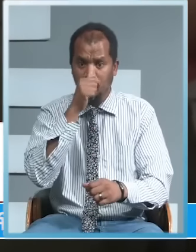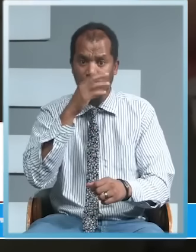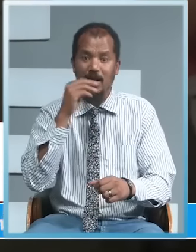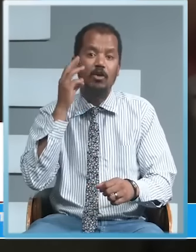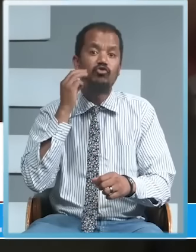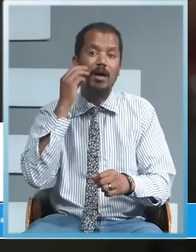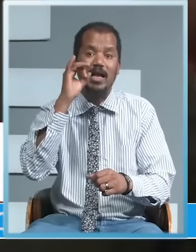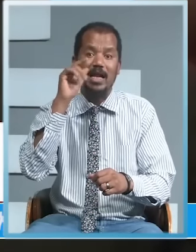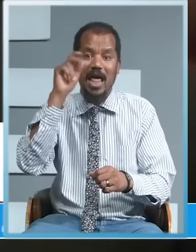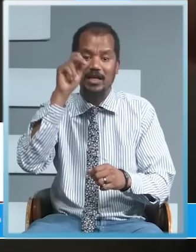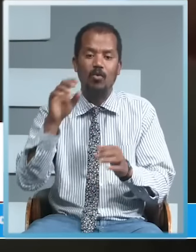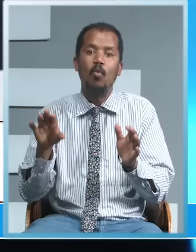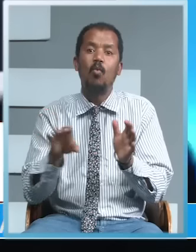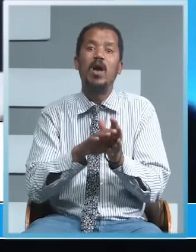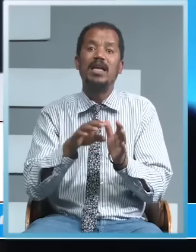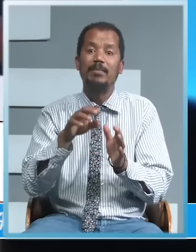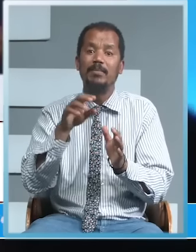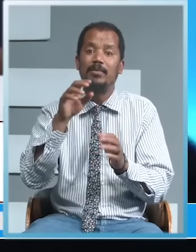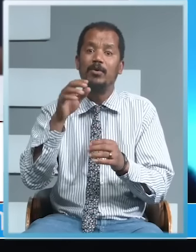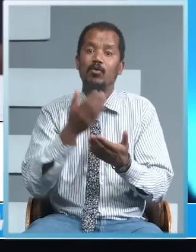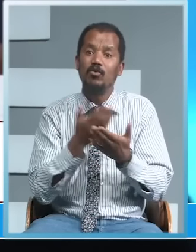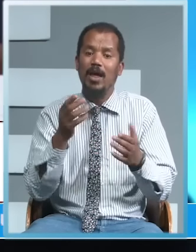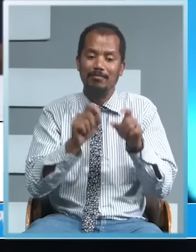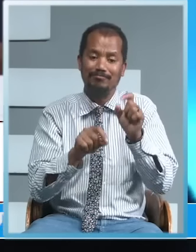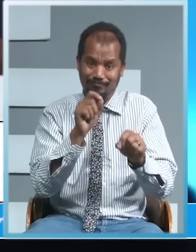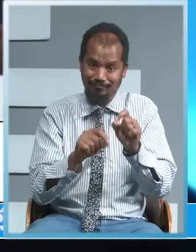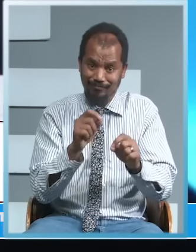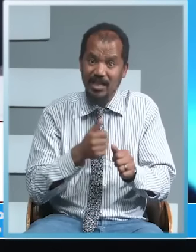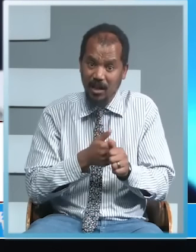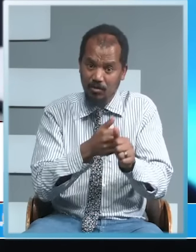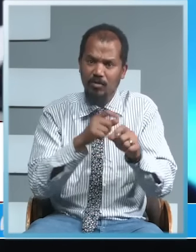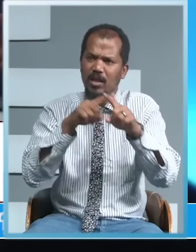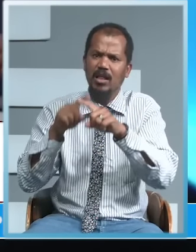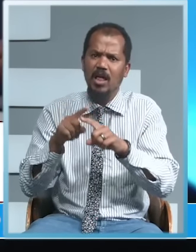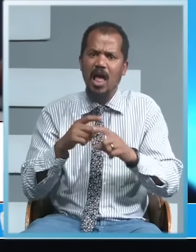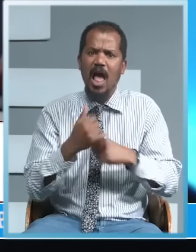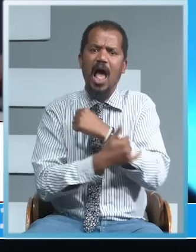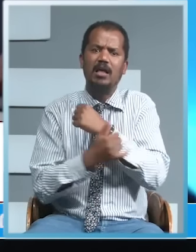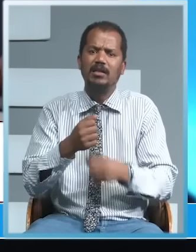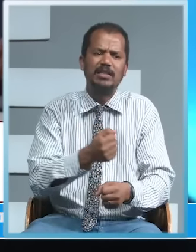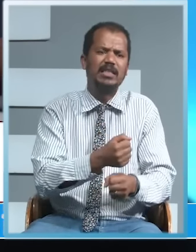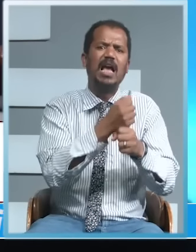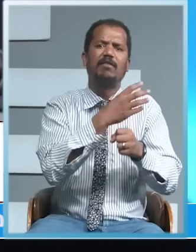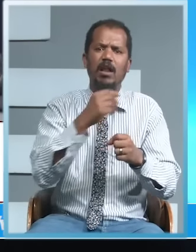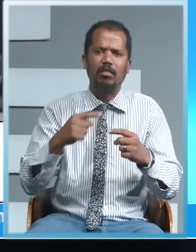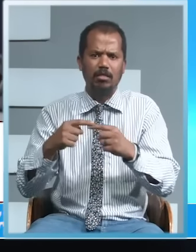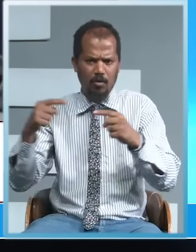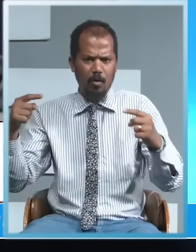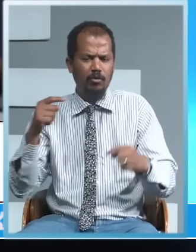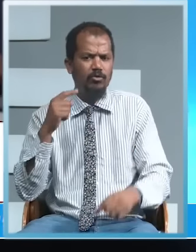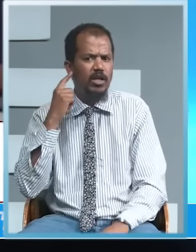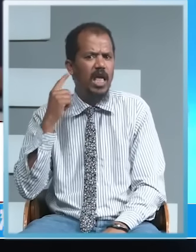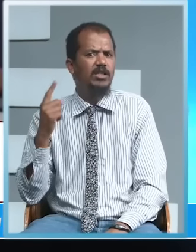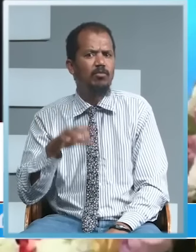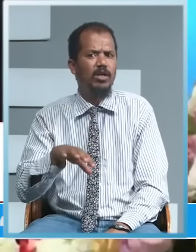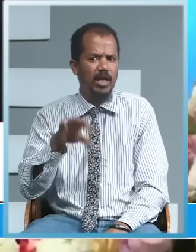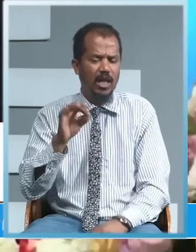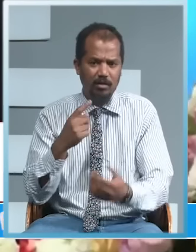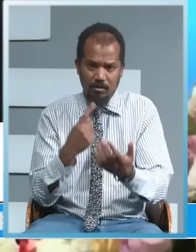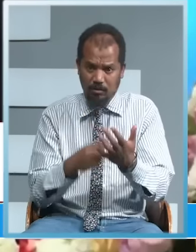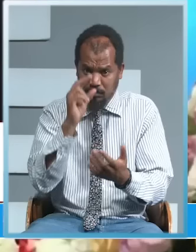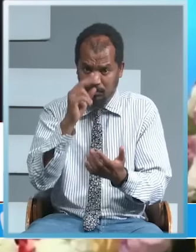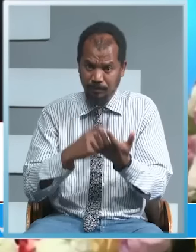ኢትዮጵያና ሶማሊላንድ በወደብ ጉዳይ የመግባቢያ ሰነድ መፈራረማቸውን ተከትሎ የተለያዩ ሀገራት ድጋፍና ተቃውሟቸውን እያሰሙ ይገኛል።